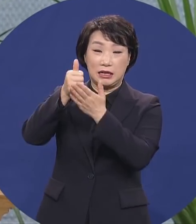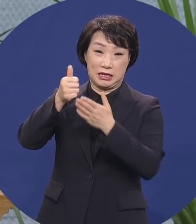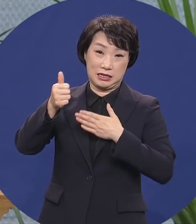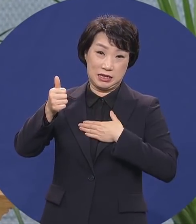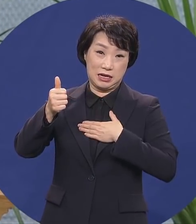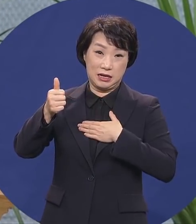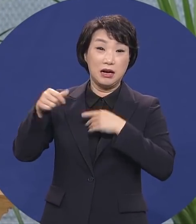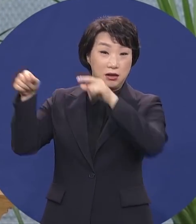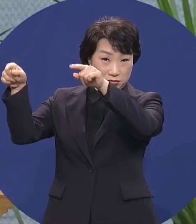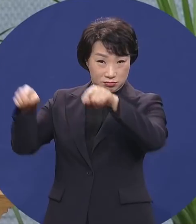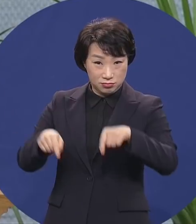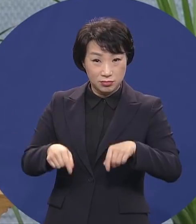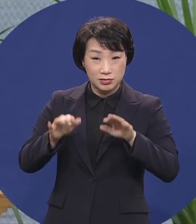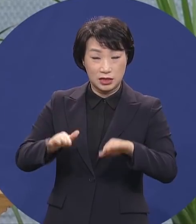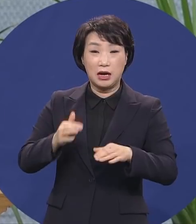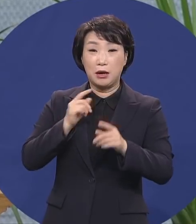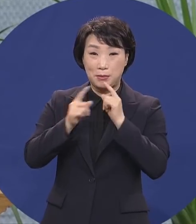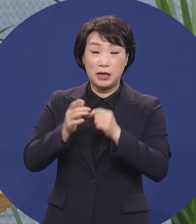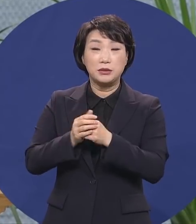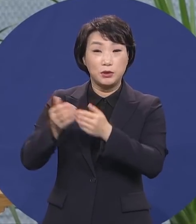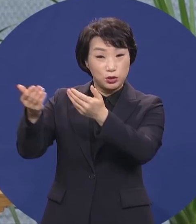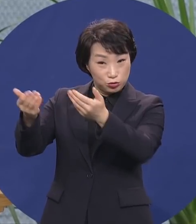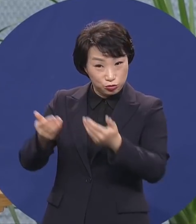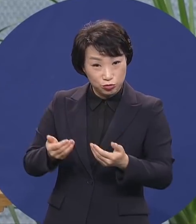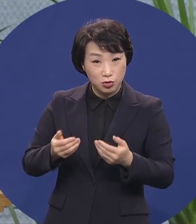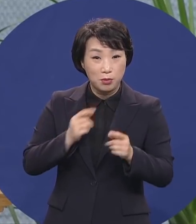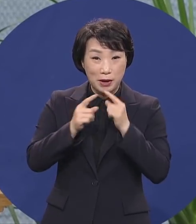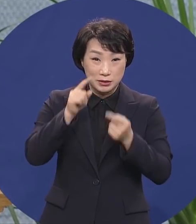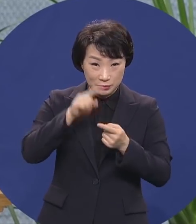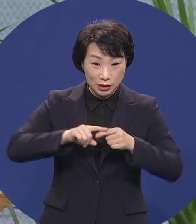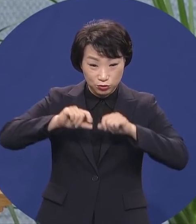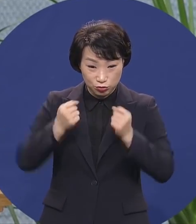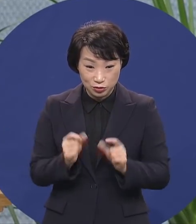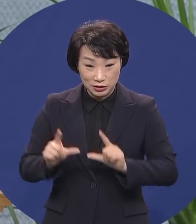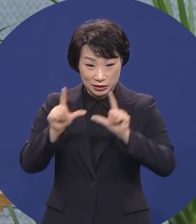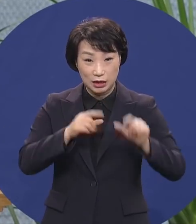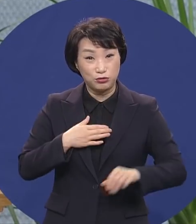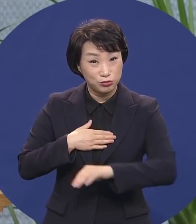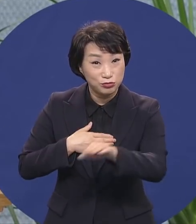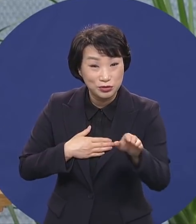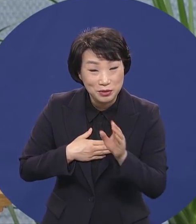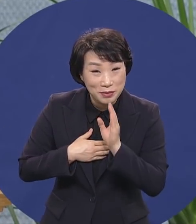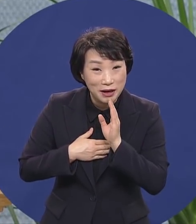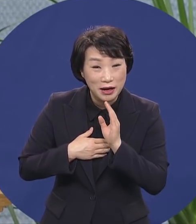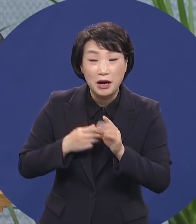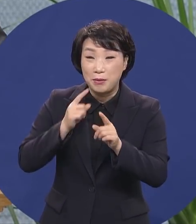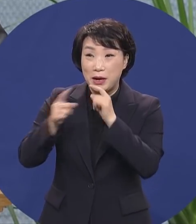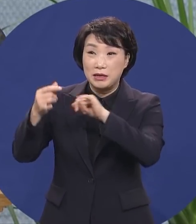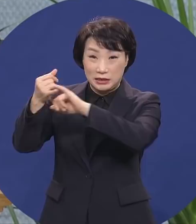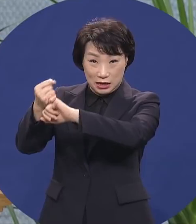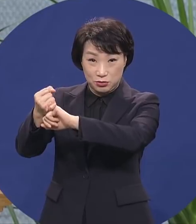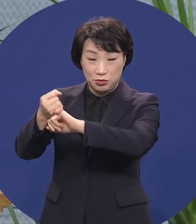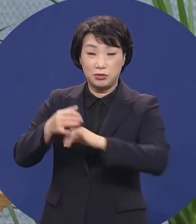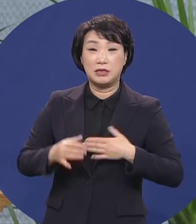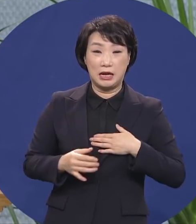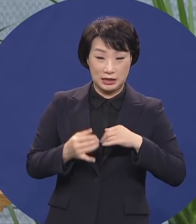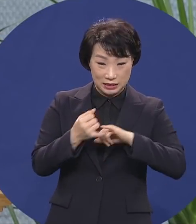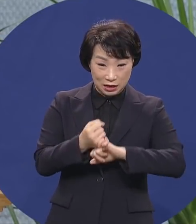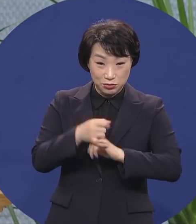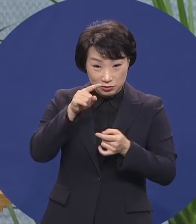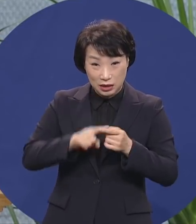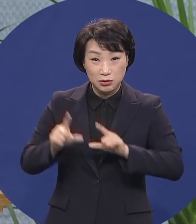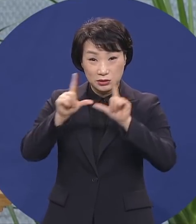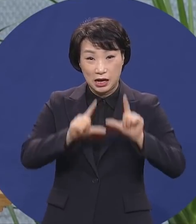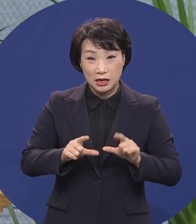나와야 말씀을 주시고 말씀대로 살고 말씀에 약속하시고 약속대로